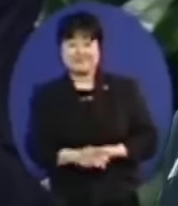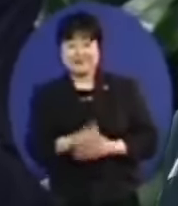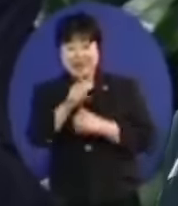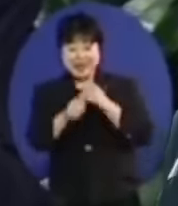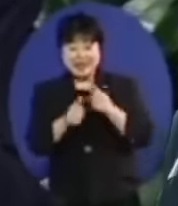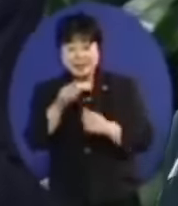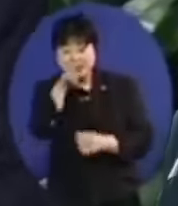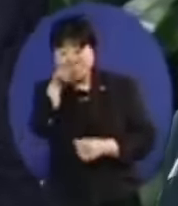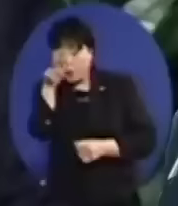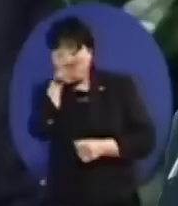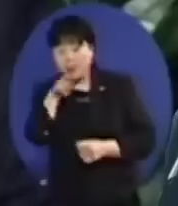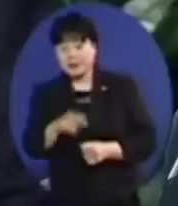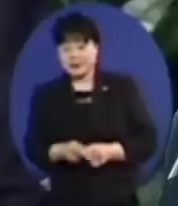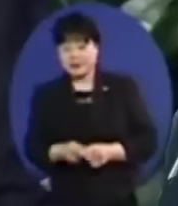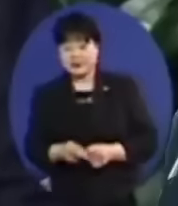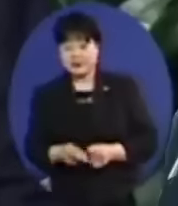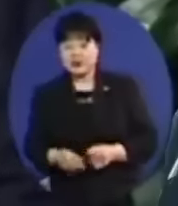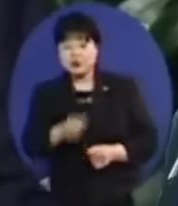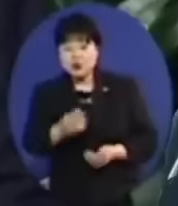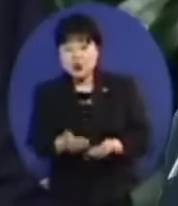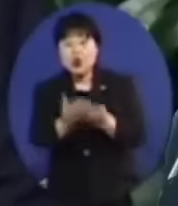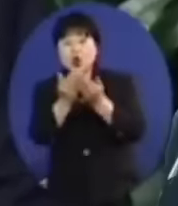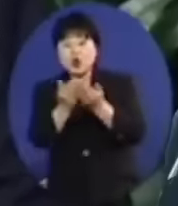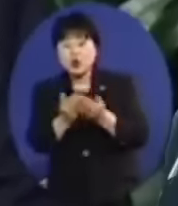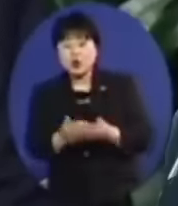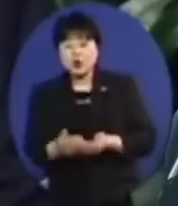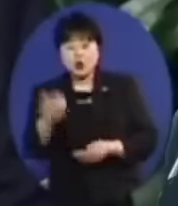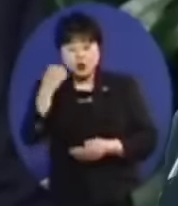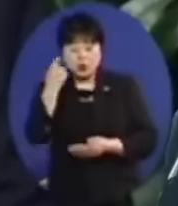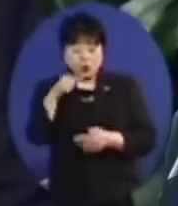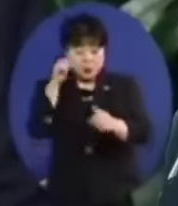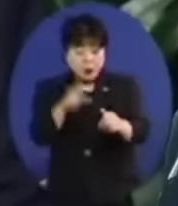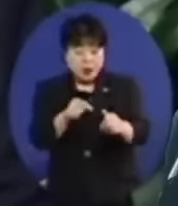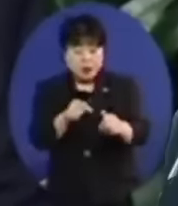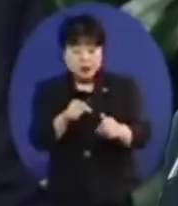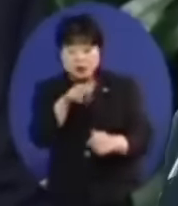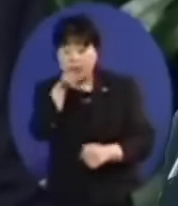하나님을 바라보고 있는 사람, 언제 무슨 명령이 떨어져도 즉시